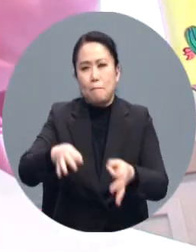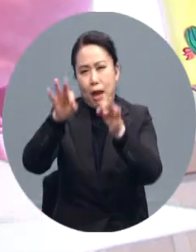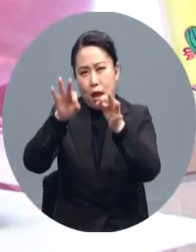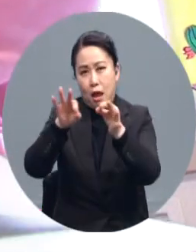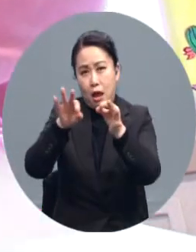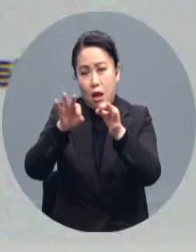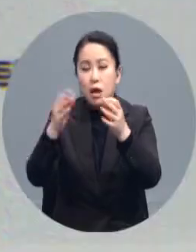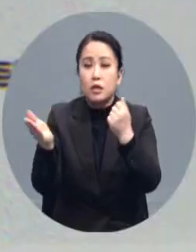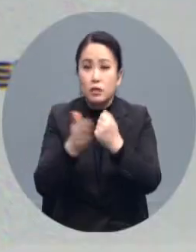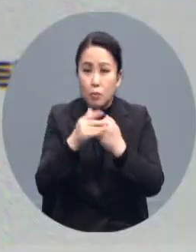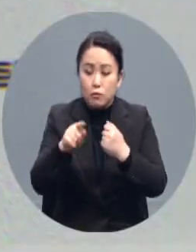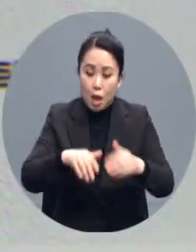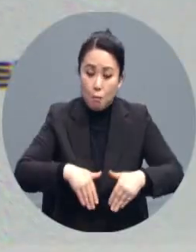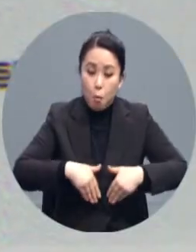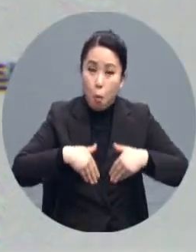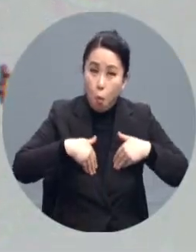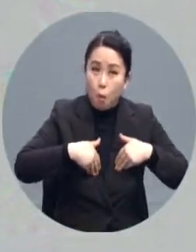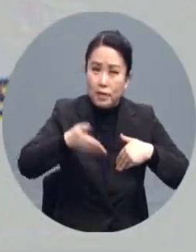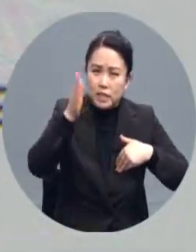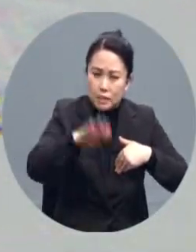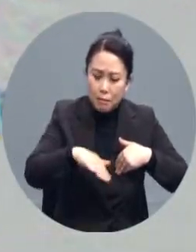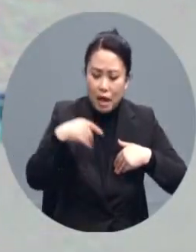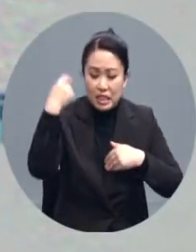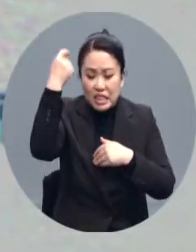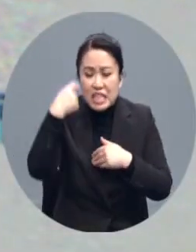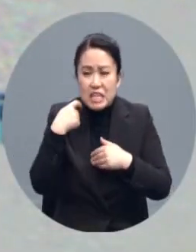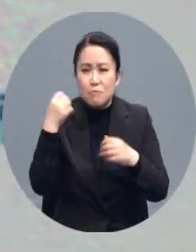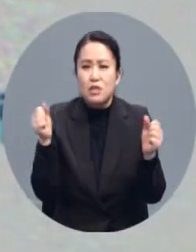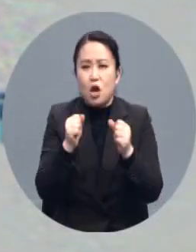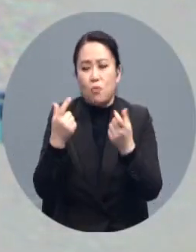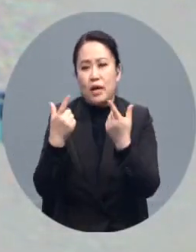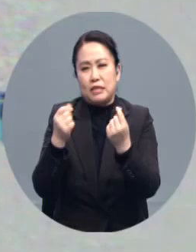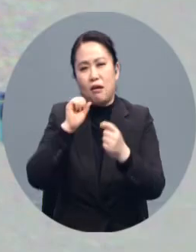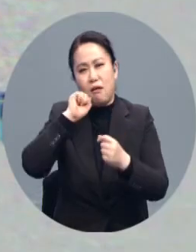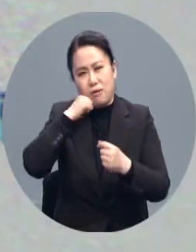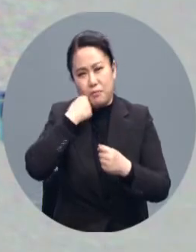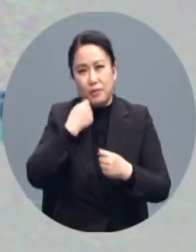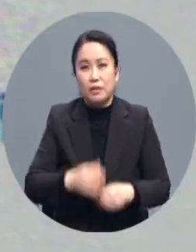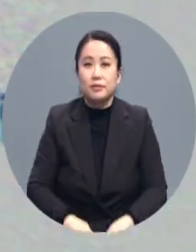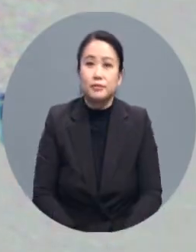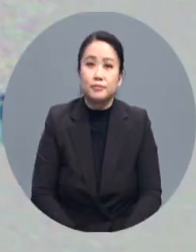바뀌었지만 시민들의 체감 경기는 아직도 겨울입니다. MBC 뉴스 조민입니다.